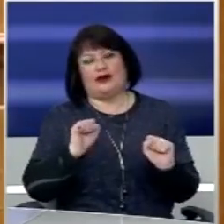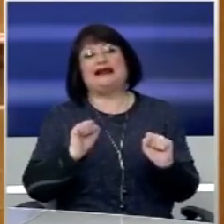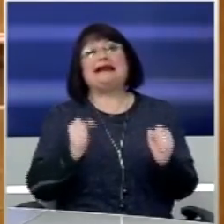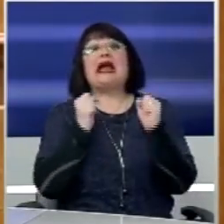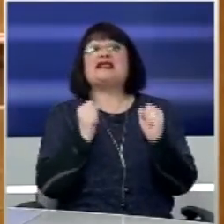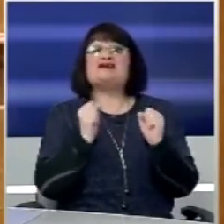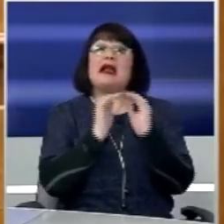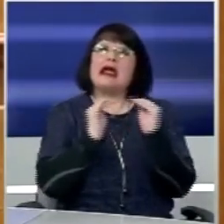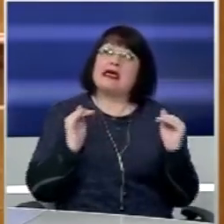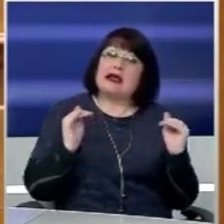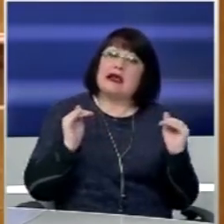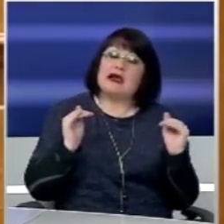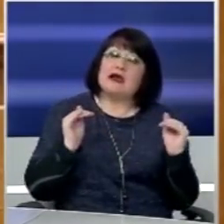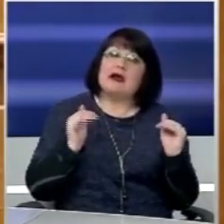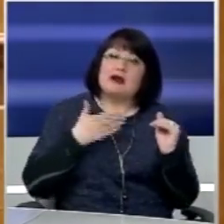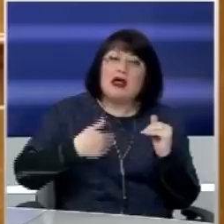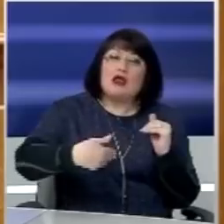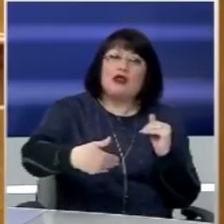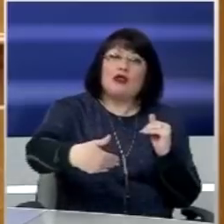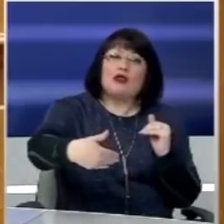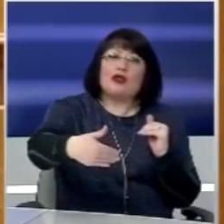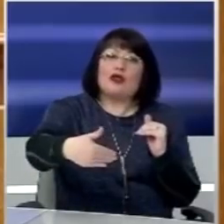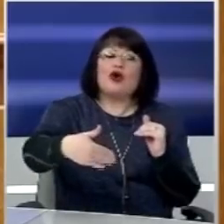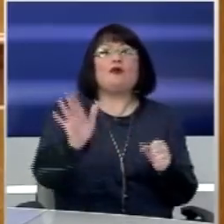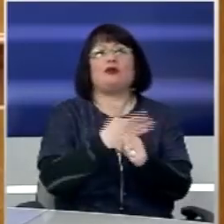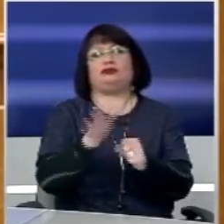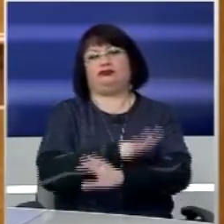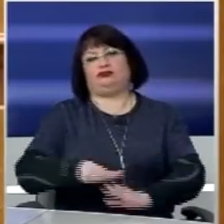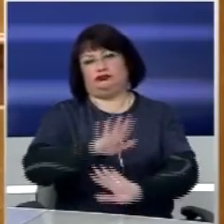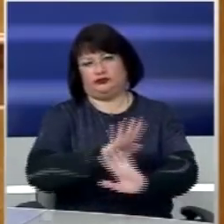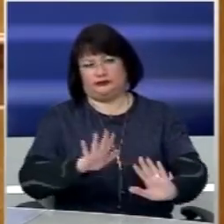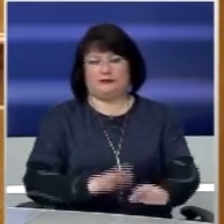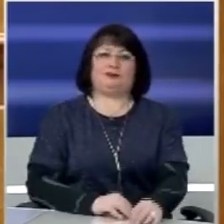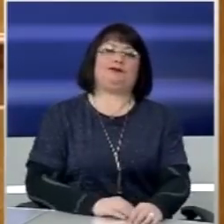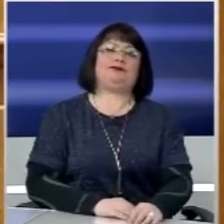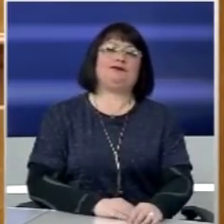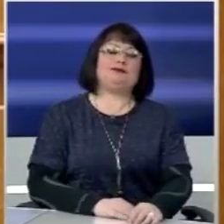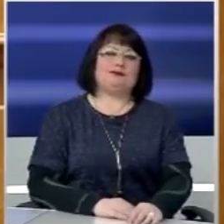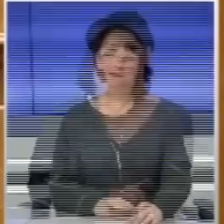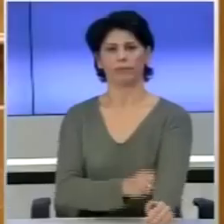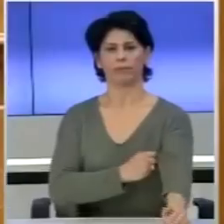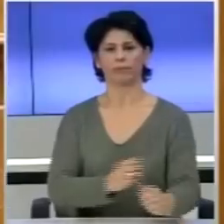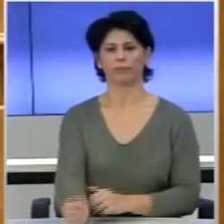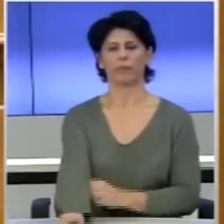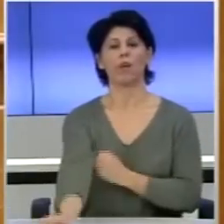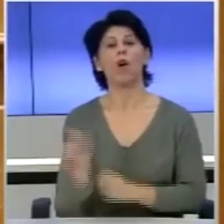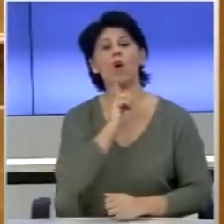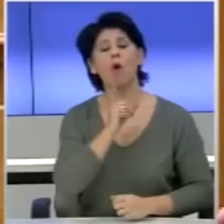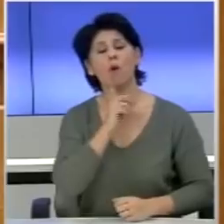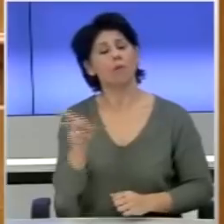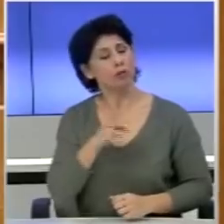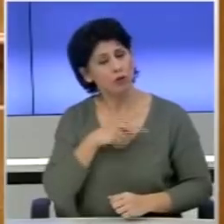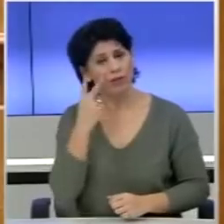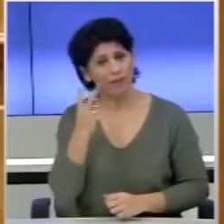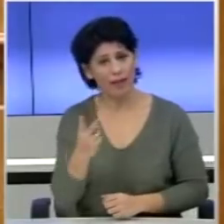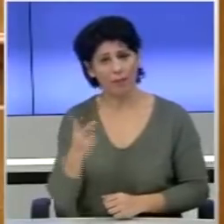ασφάλειά του, την ειρήνη και ανοίγουν το δρόμο για να γίνει σφαγείο στη γειτονιά μας. Άλλωστε, όπως σωστά διαπιστώνετε, εσείς οι